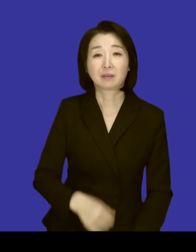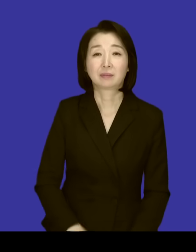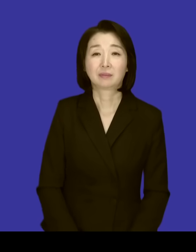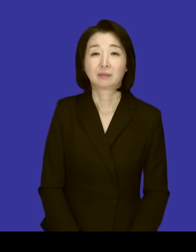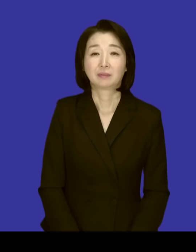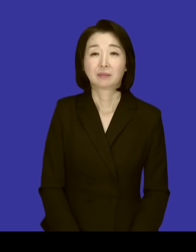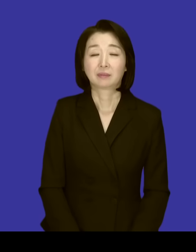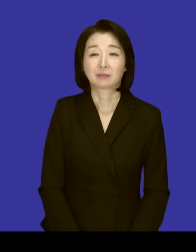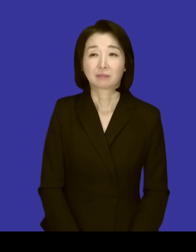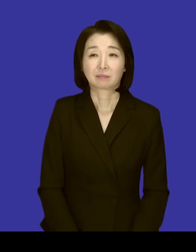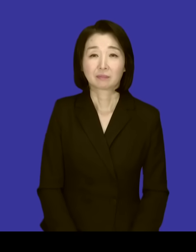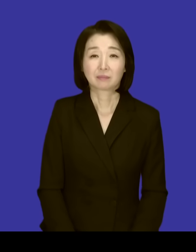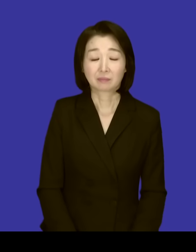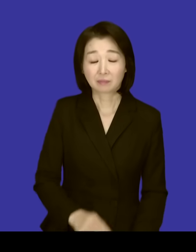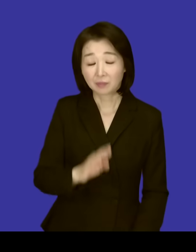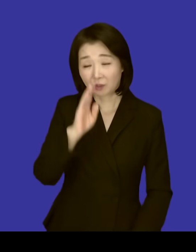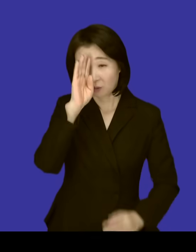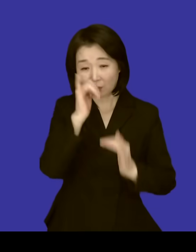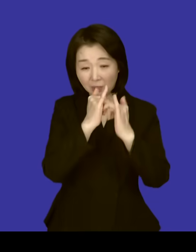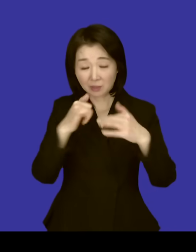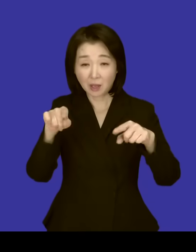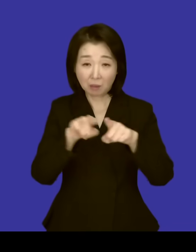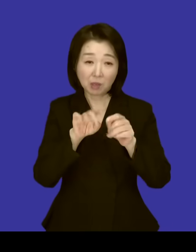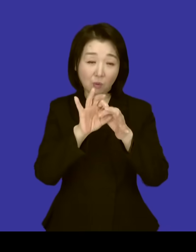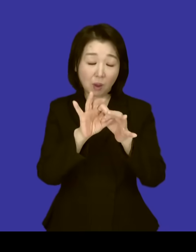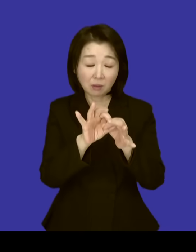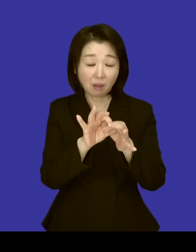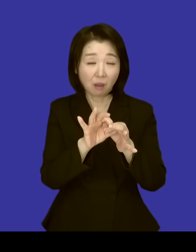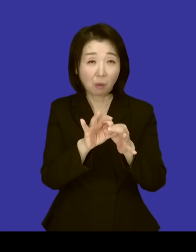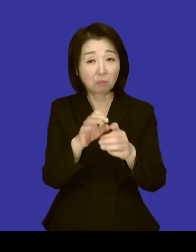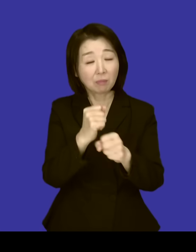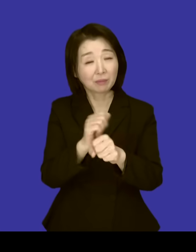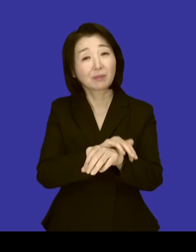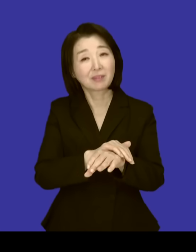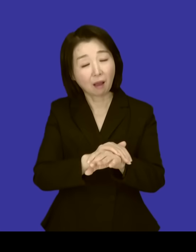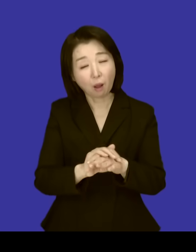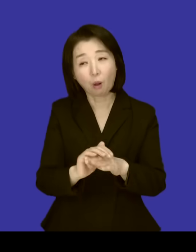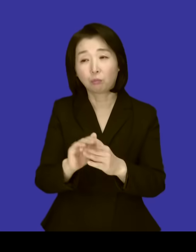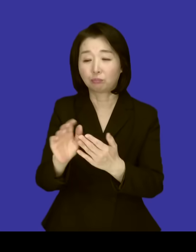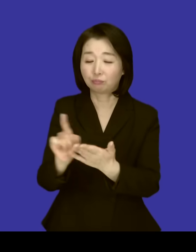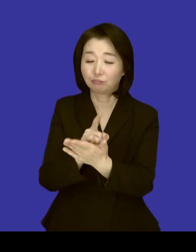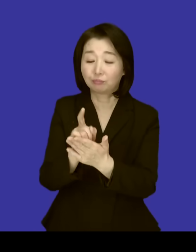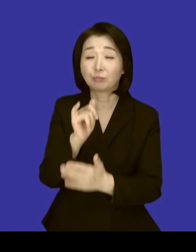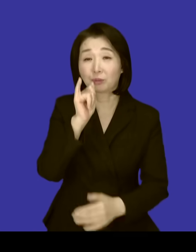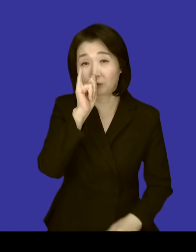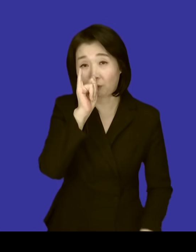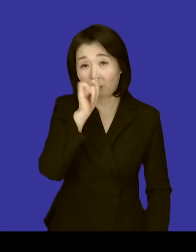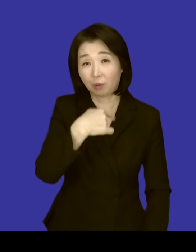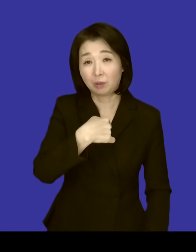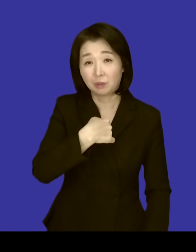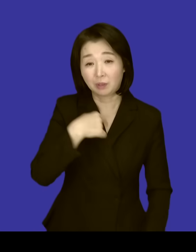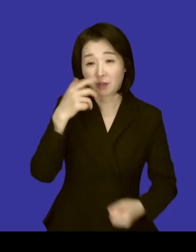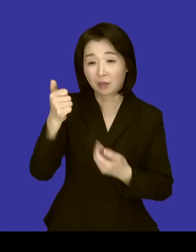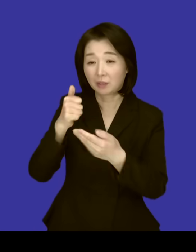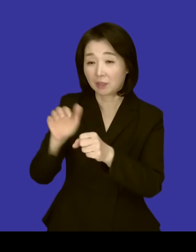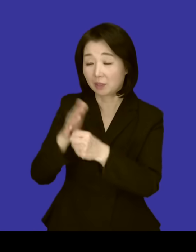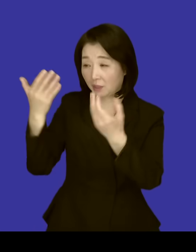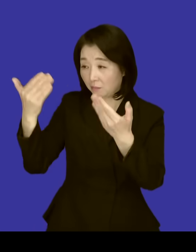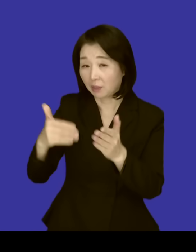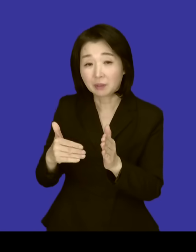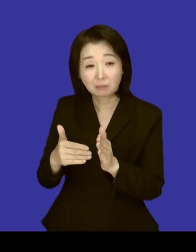그래서 실질적으로 환자분들과 관계 형성이 굉장히 잘 되어 있는 편이고 저 또한 이제 하나님께 받은